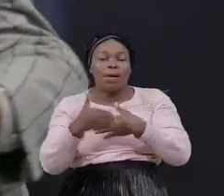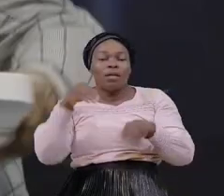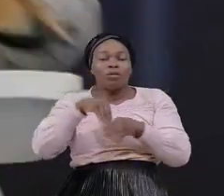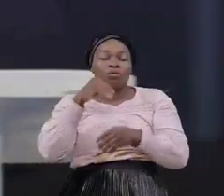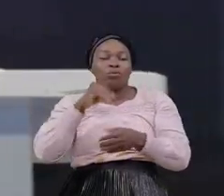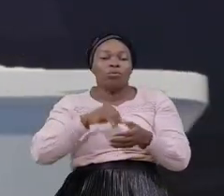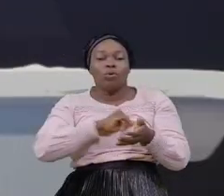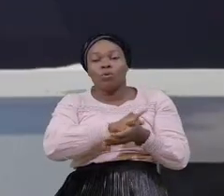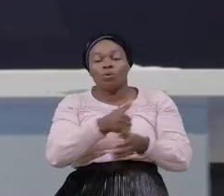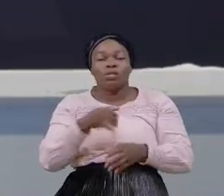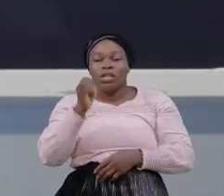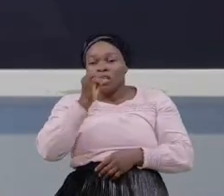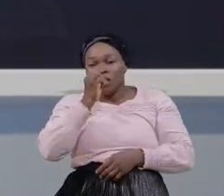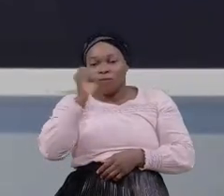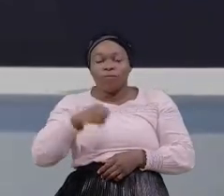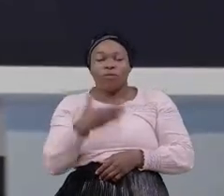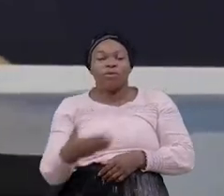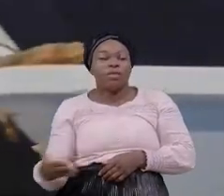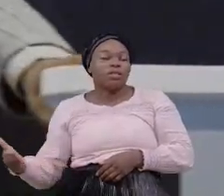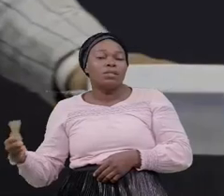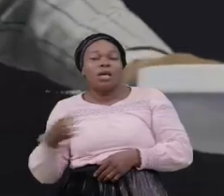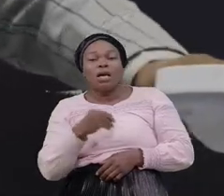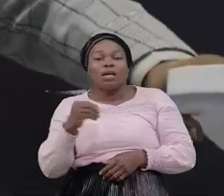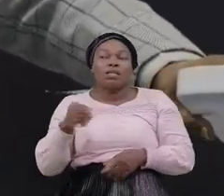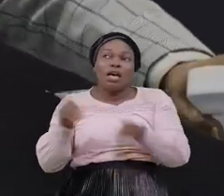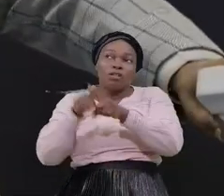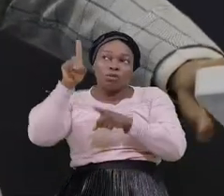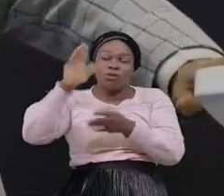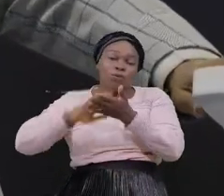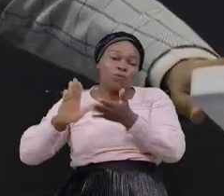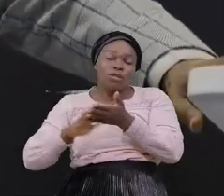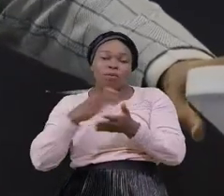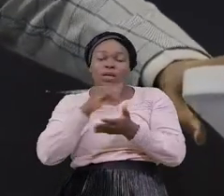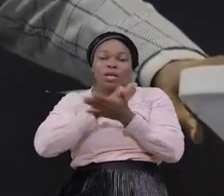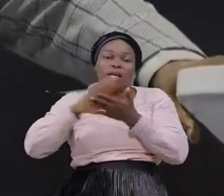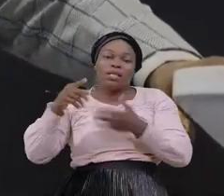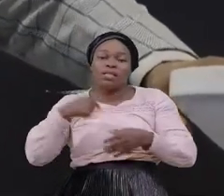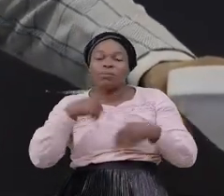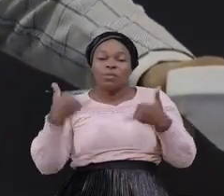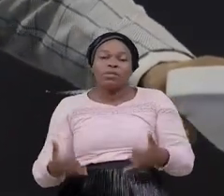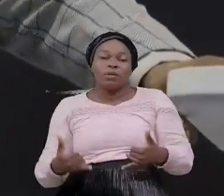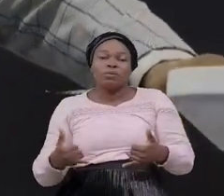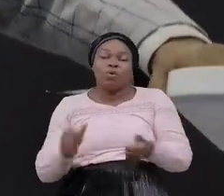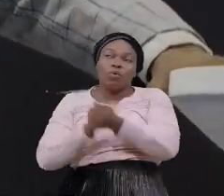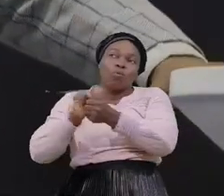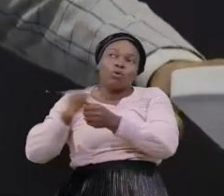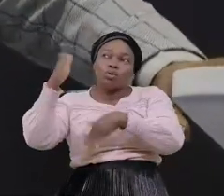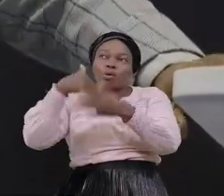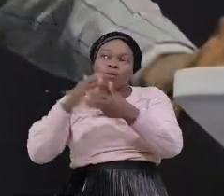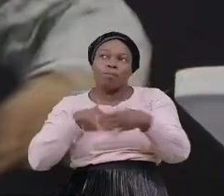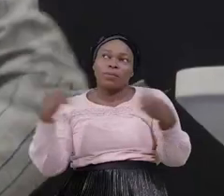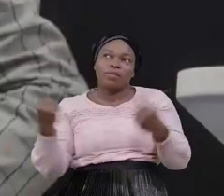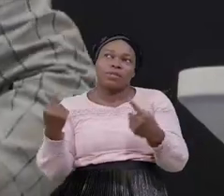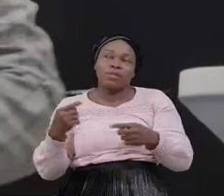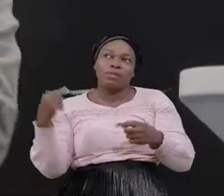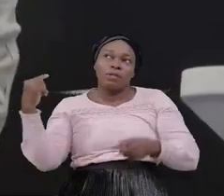choses. Et comme tu me pardonnes et tu me purifies maintenant, ôte tous mes péchés maintenant. Nous allons